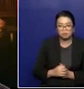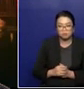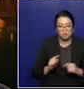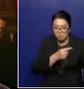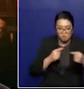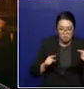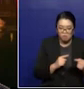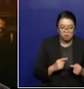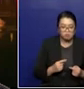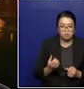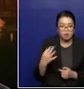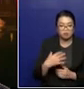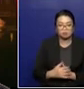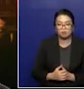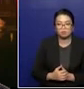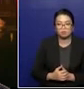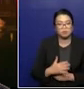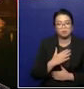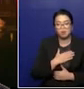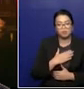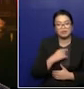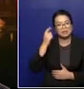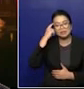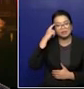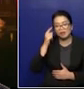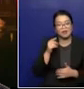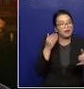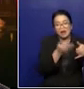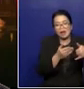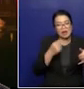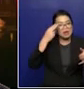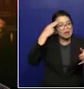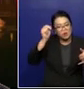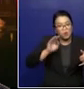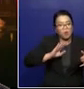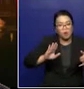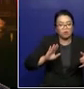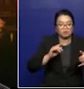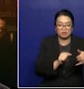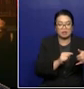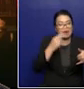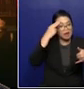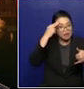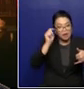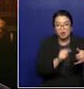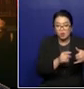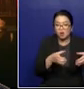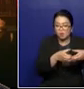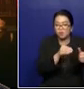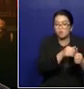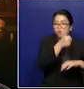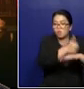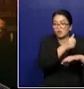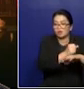าณ5คน7คนผมว่าเที่ยวนี้นะให้นายกรัฐมนตรีของประเทศไทยพลเอกประยุทธ์จันทร์โอชาและหัวหน้าทีมเศรษฐกิจ